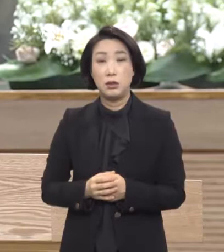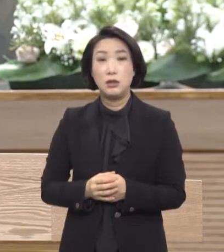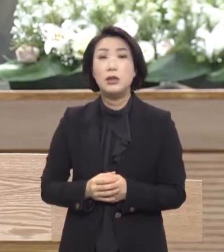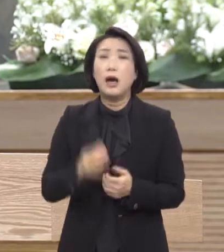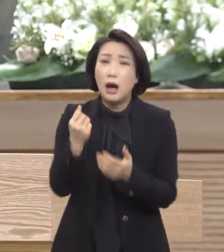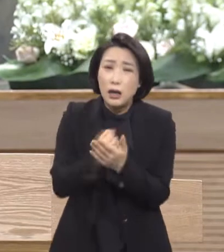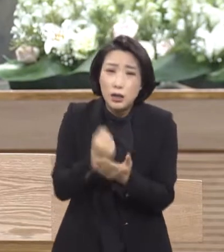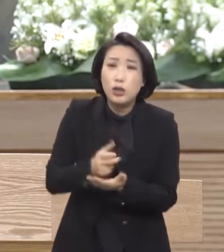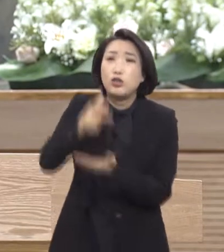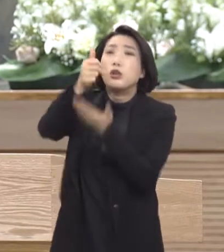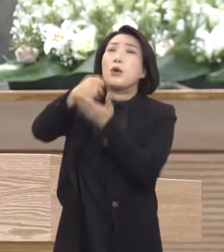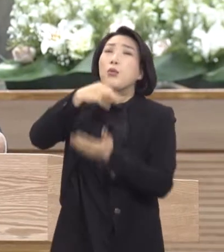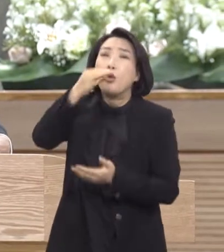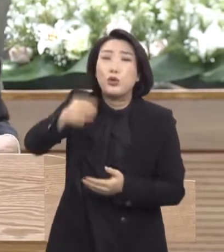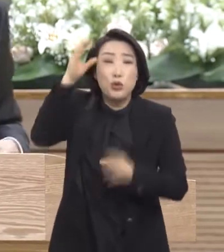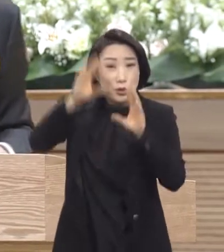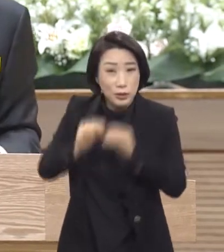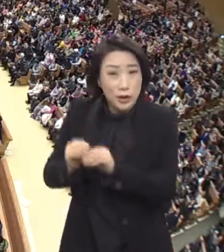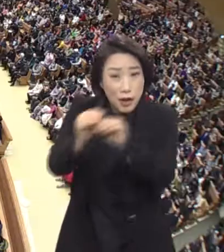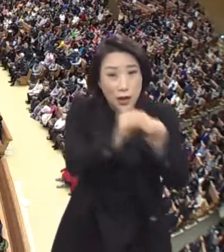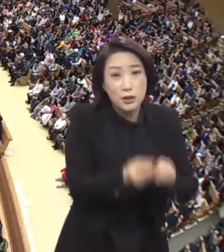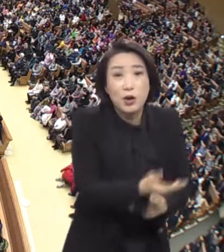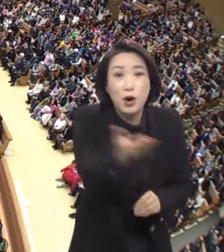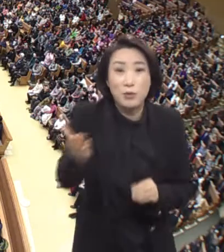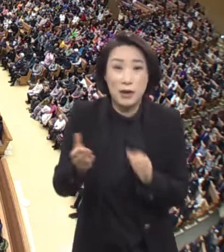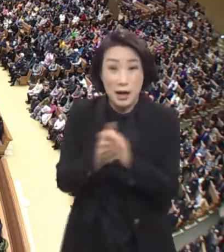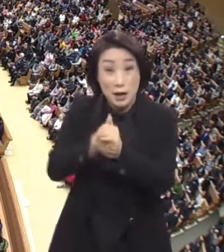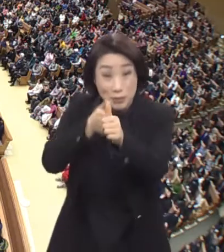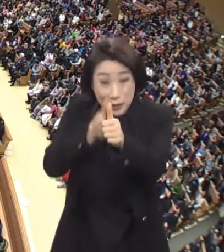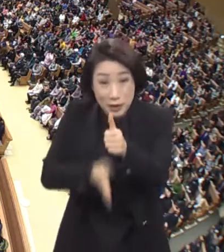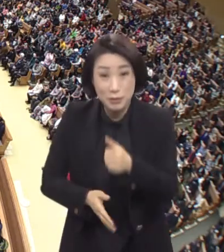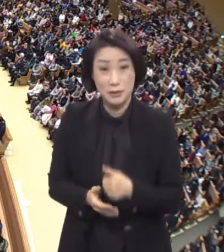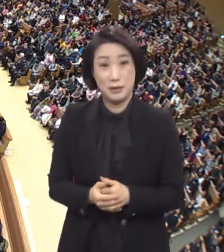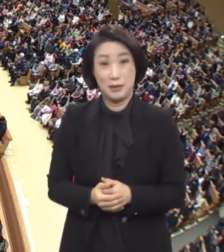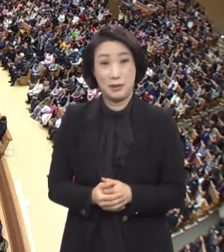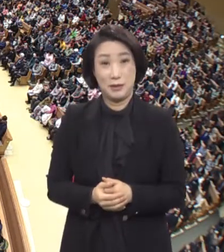애절한 주님의 목소리에 동의하시면 아멘합시다.